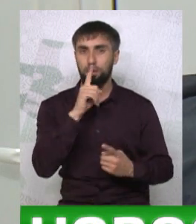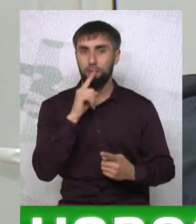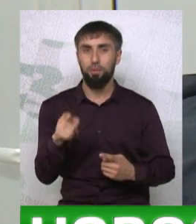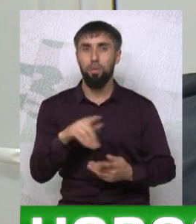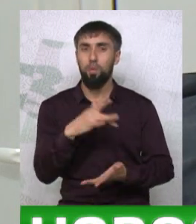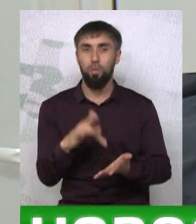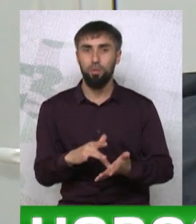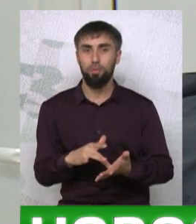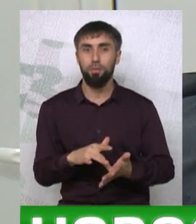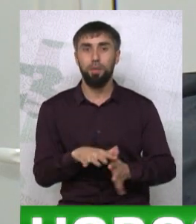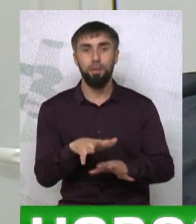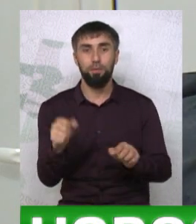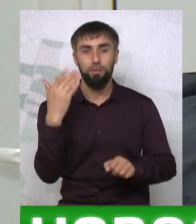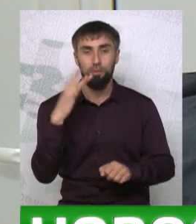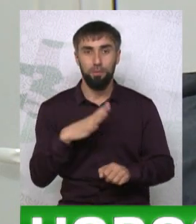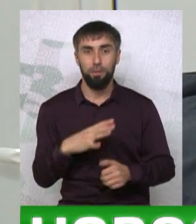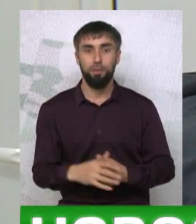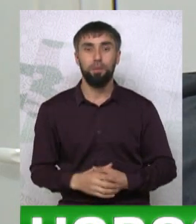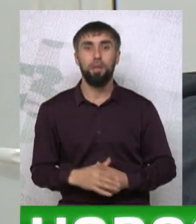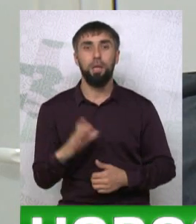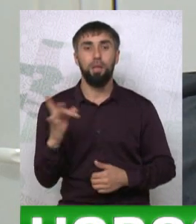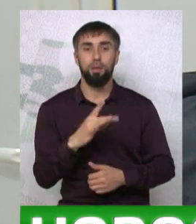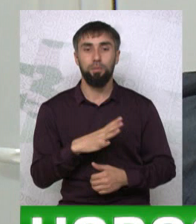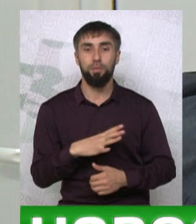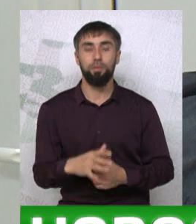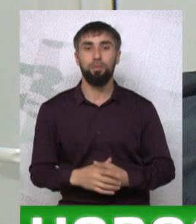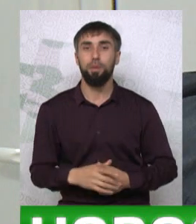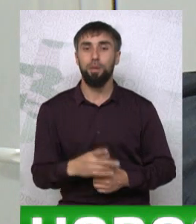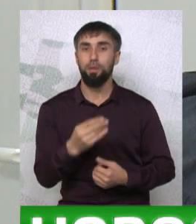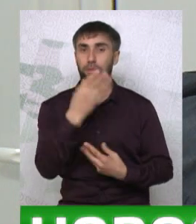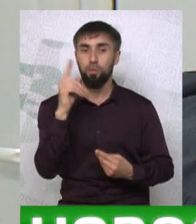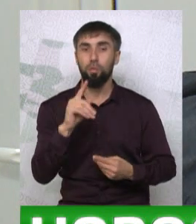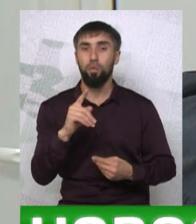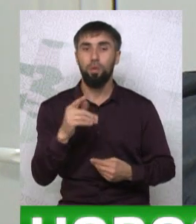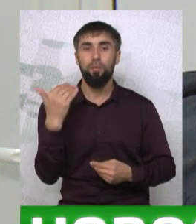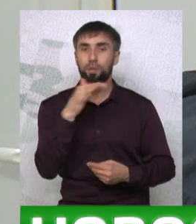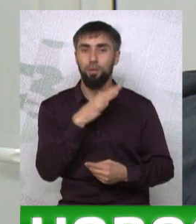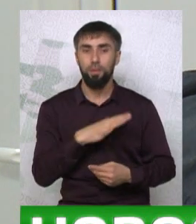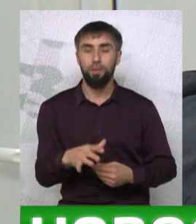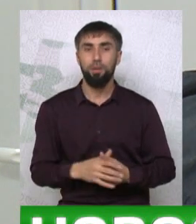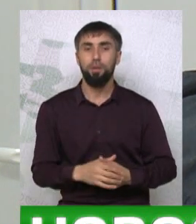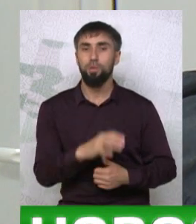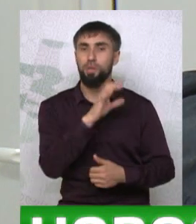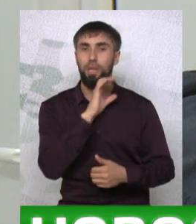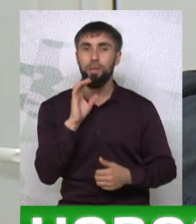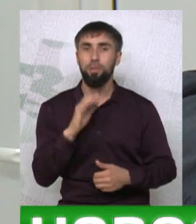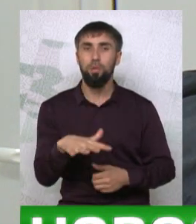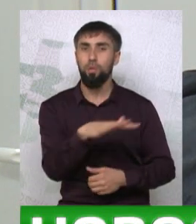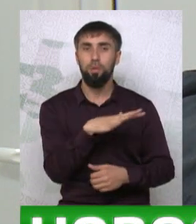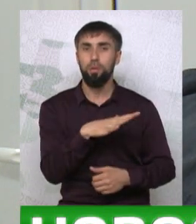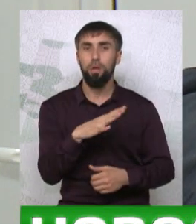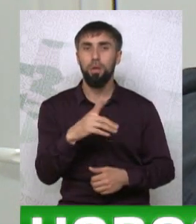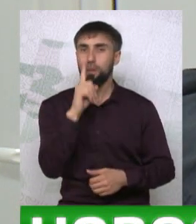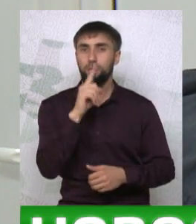который находился в распоряжении Советского Союза. Нельзя забывать о том, что на тот период не было уральских и сибирских месторождений, они еще не были